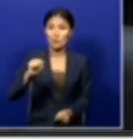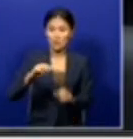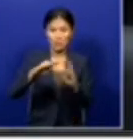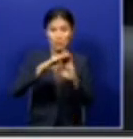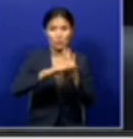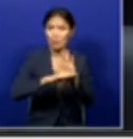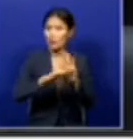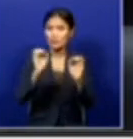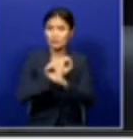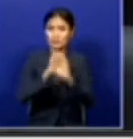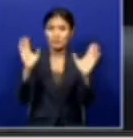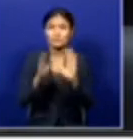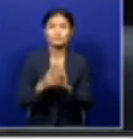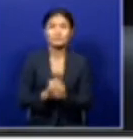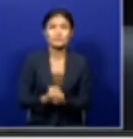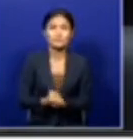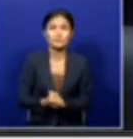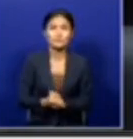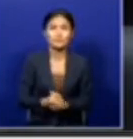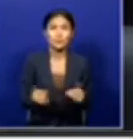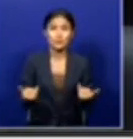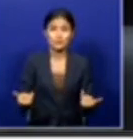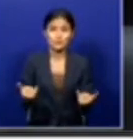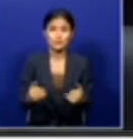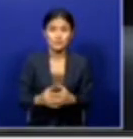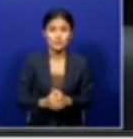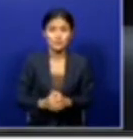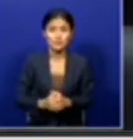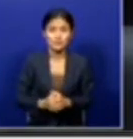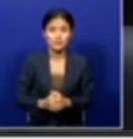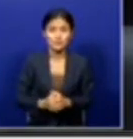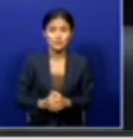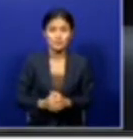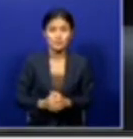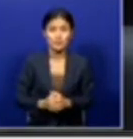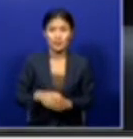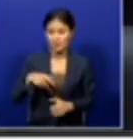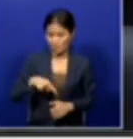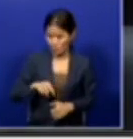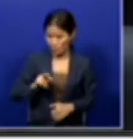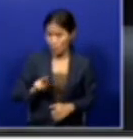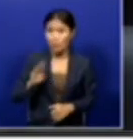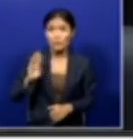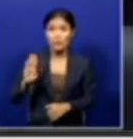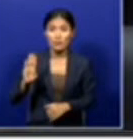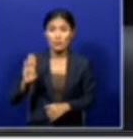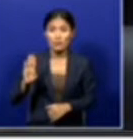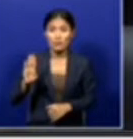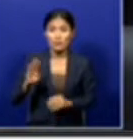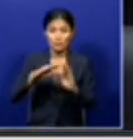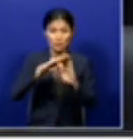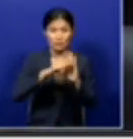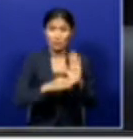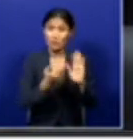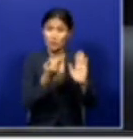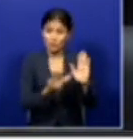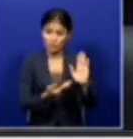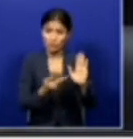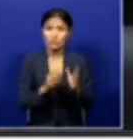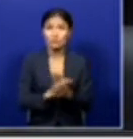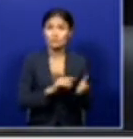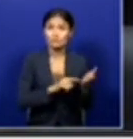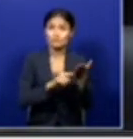ท่านประธานครับวันนี้นะครับพระราชบัญญัติฉบับนี้นะครับจะผ่านสภ